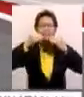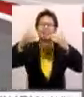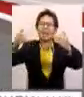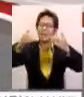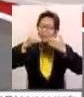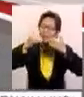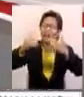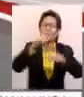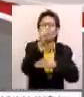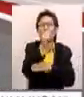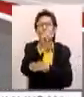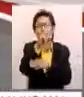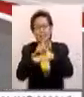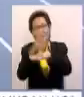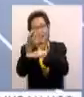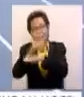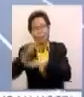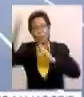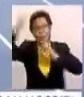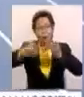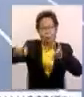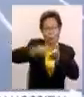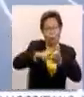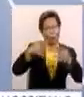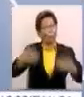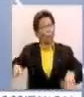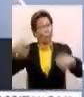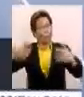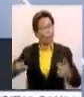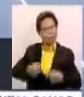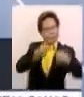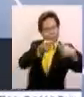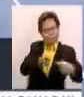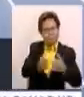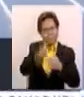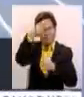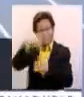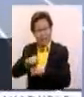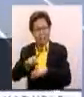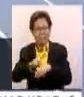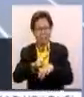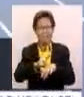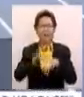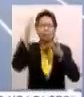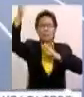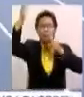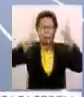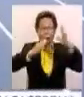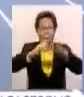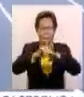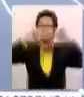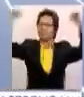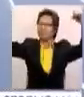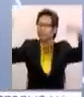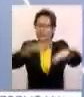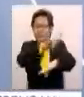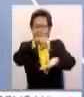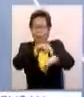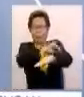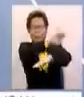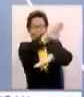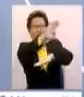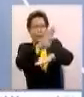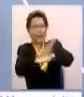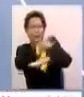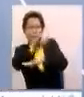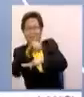Puri. Malaysia memiliki rekod mengagumkan berdepan dengan Thailand di bumi sendiri di Stadium Nasional Bukit